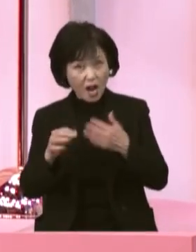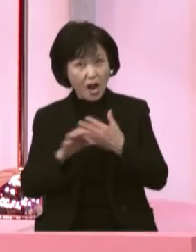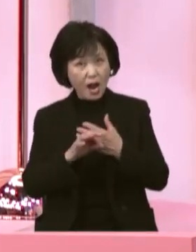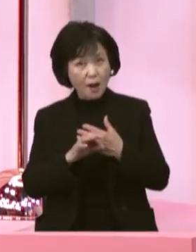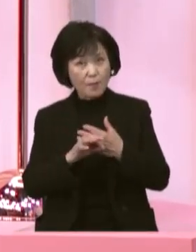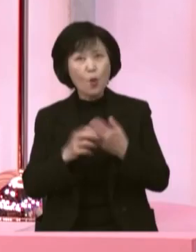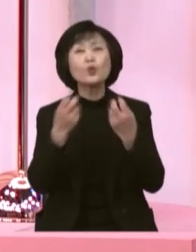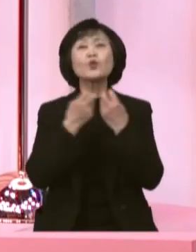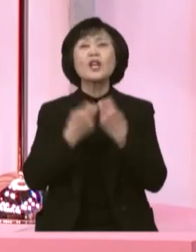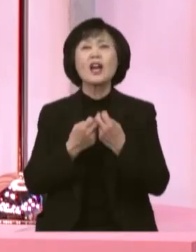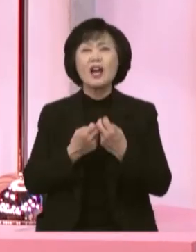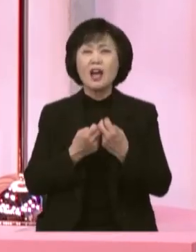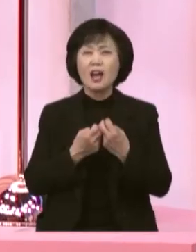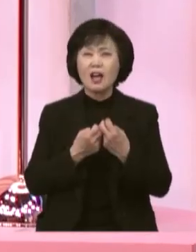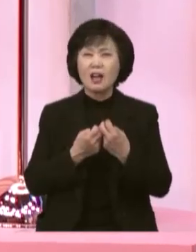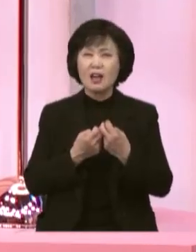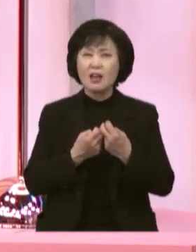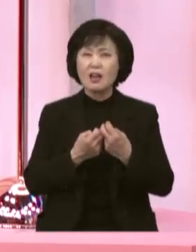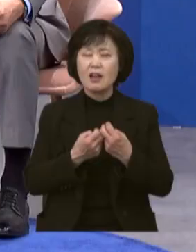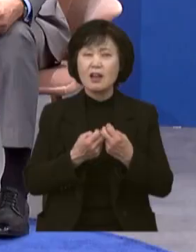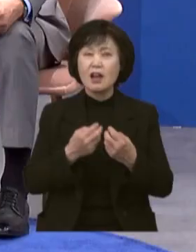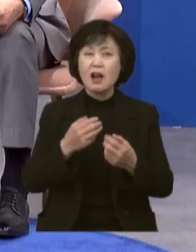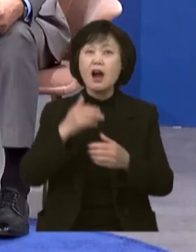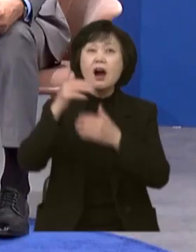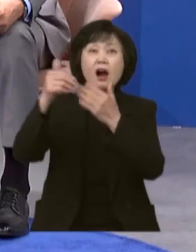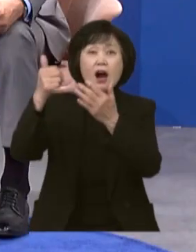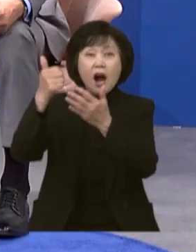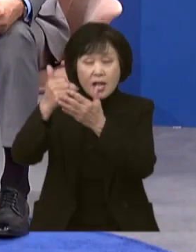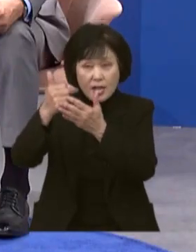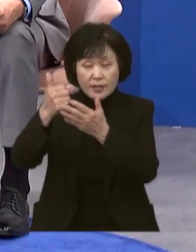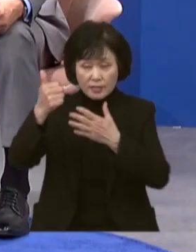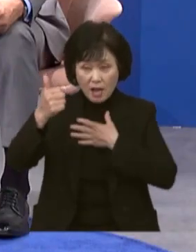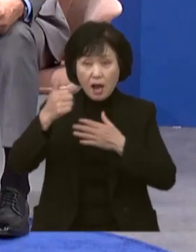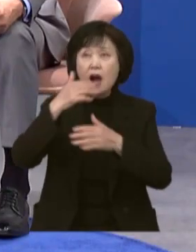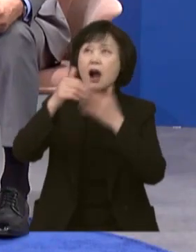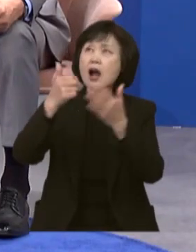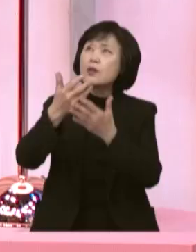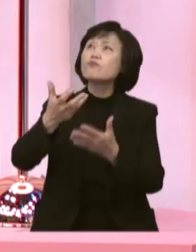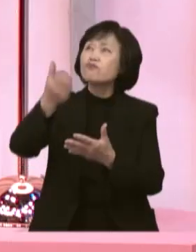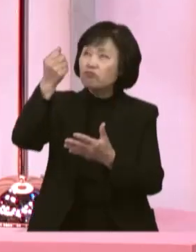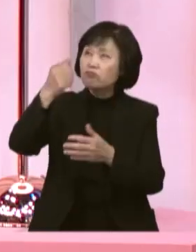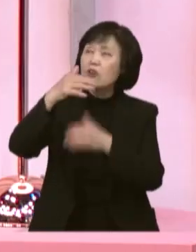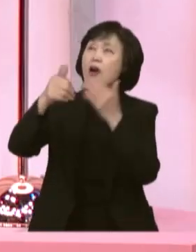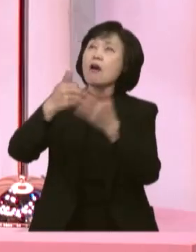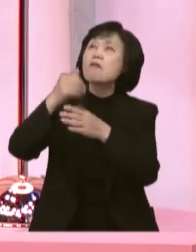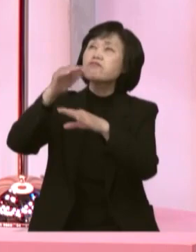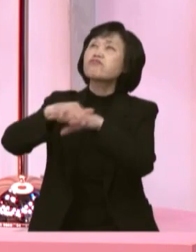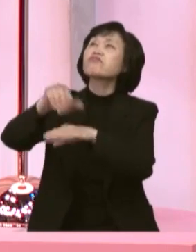구부리고 앉거나 이러면 안 된다 그랬단 말이야. 근데 뭐 구부리고 막 난리가 났을 거 아니야, 봐.